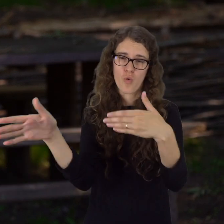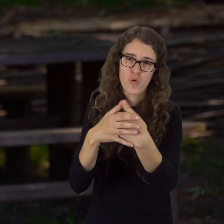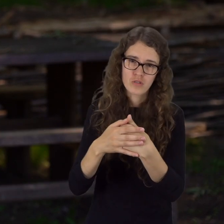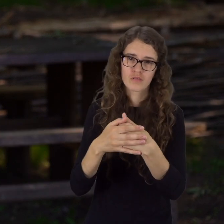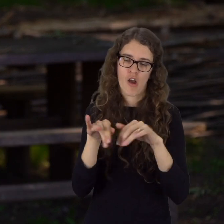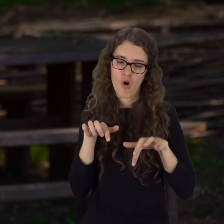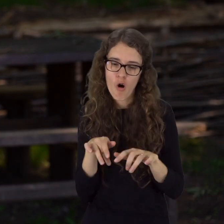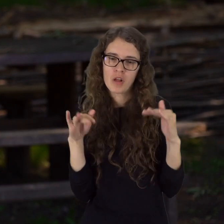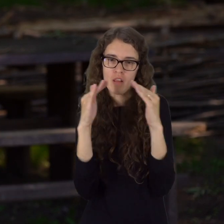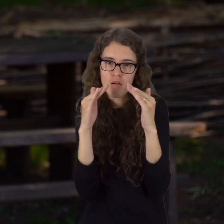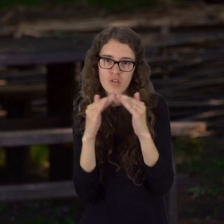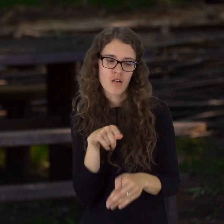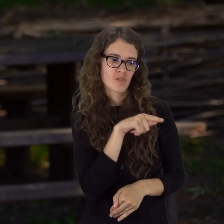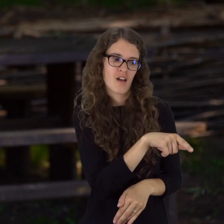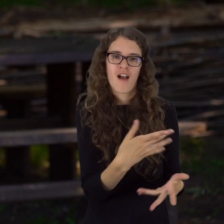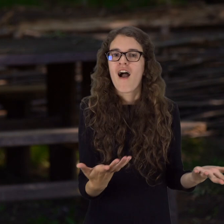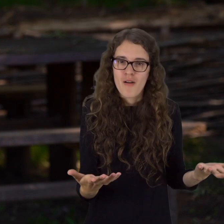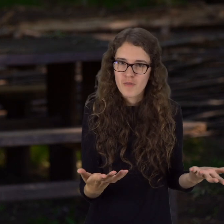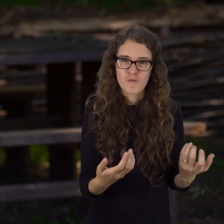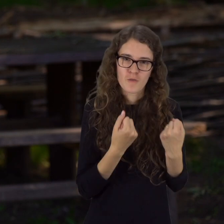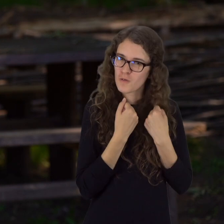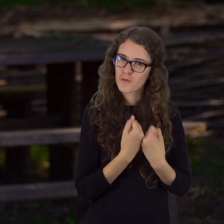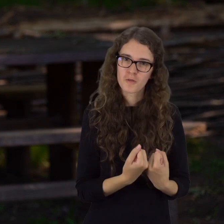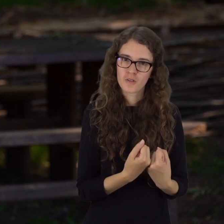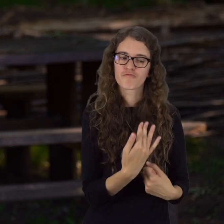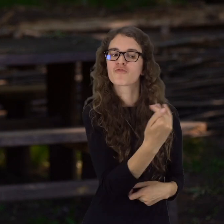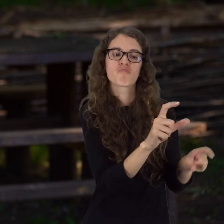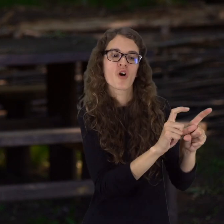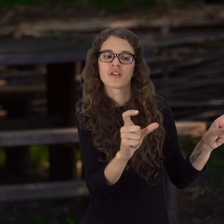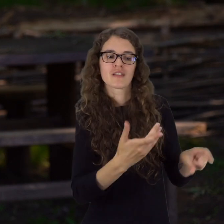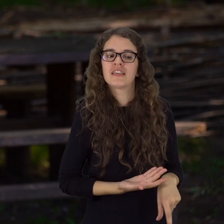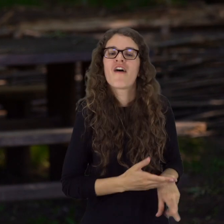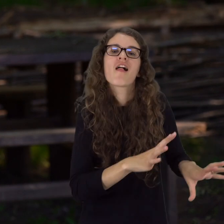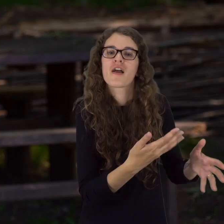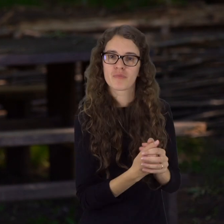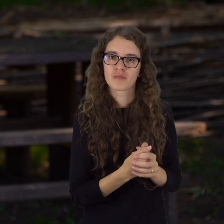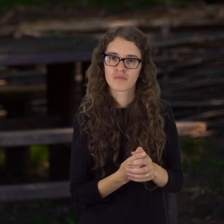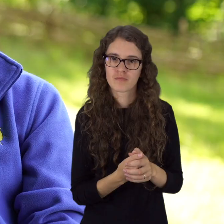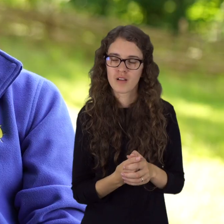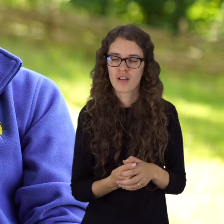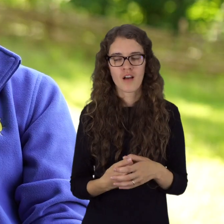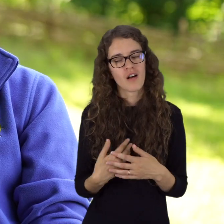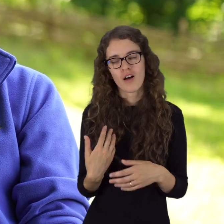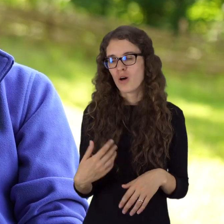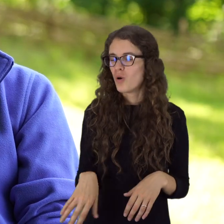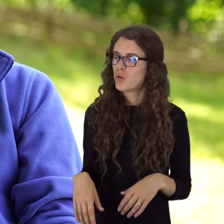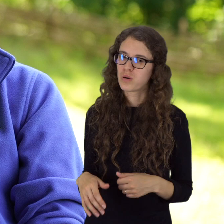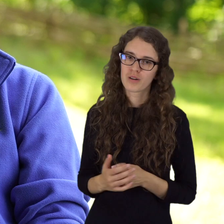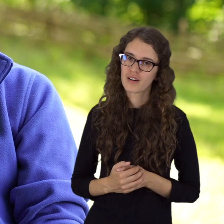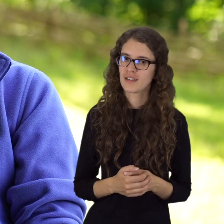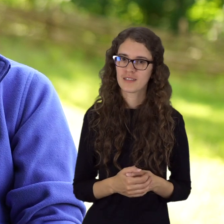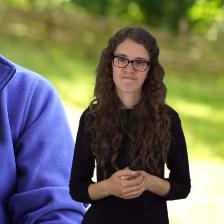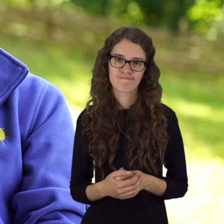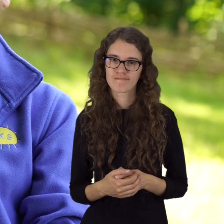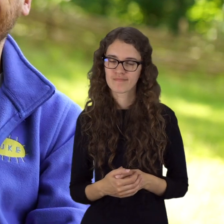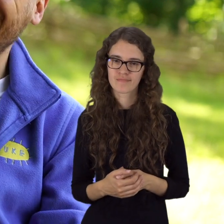daug laiko praėjęs prie ekranų, šito iš tiems vaikams turėtų būti dar sunkiau. Tai kaip jūsų mokykla ir darželis išgyveno šitą periodą?